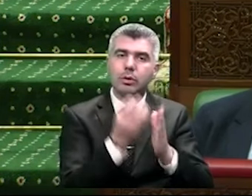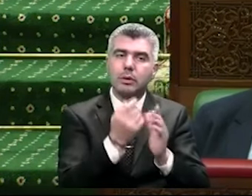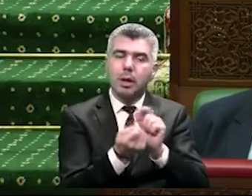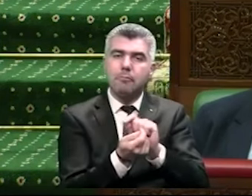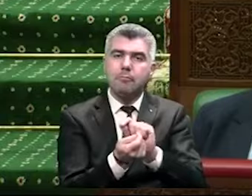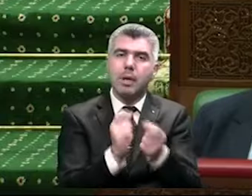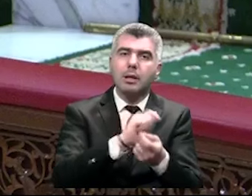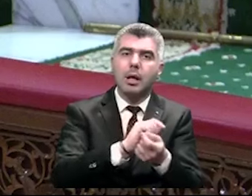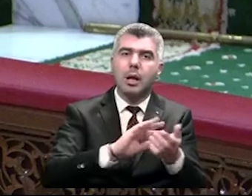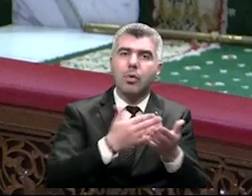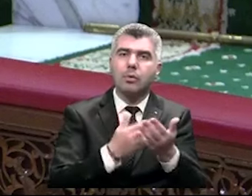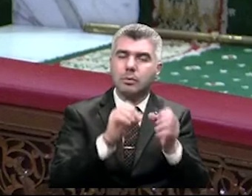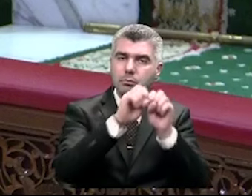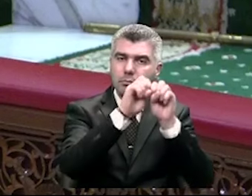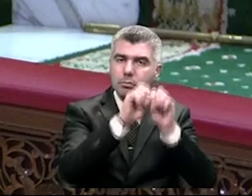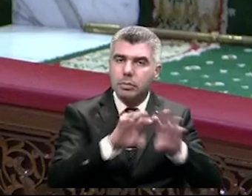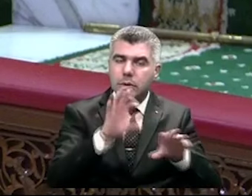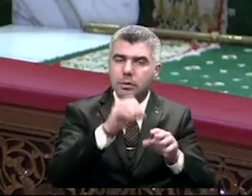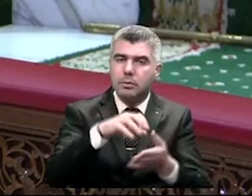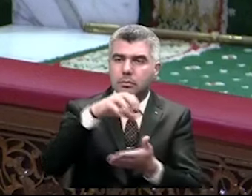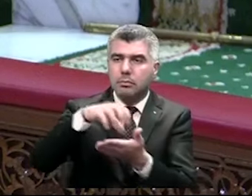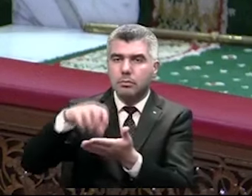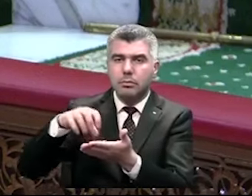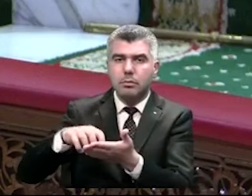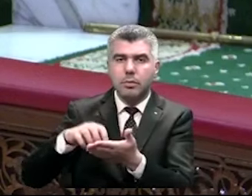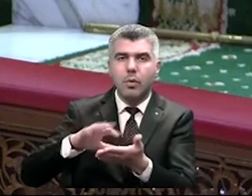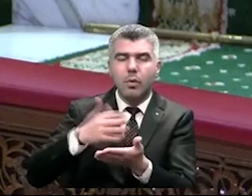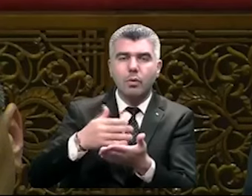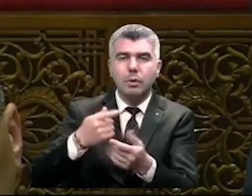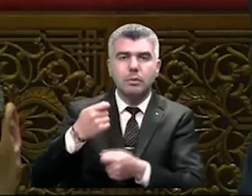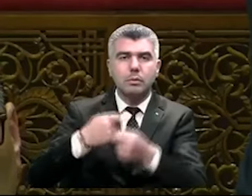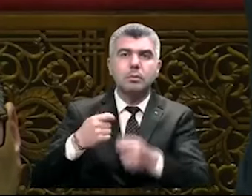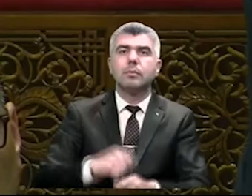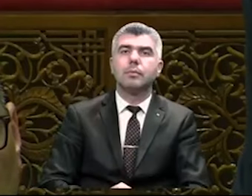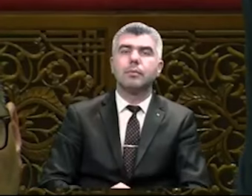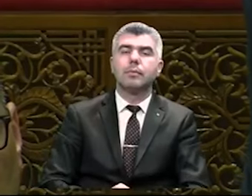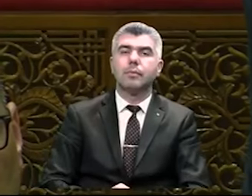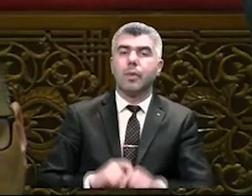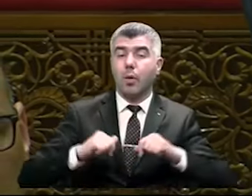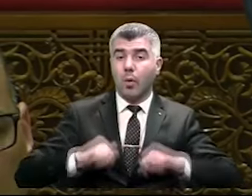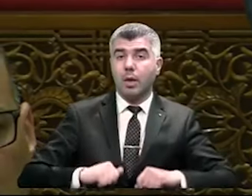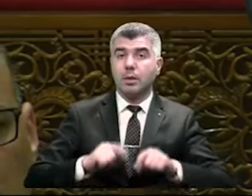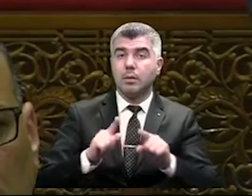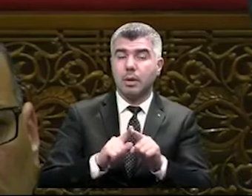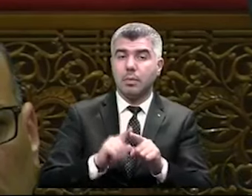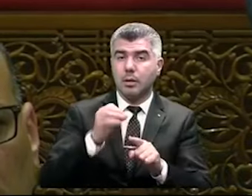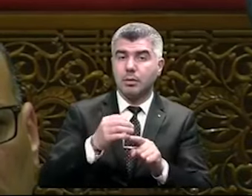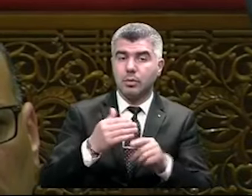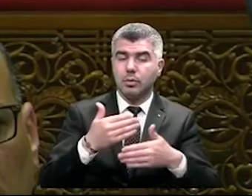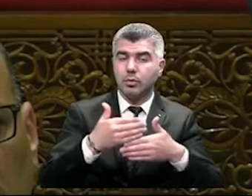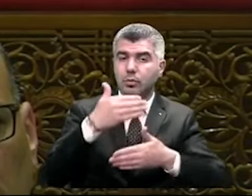برمتها بحيث امتدت تاثيراتها لتشمل مختلف المجالات الاقتصاديه السييد الوزير المحترم ان تعزيز وتطوير البنيه